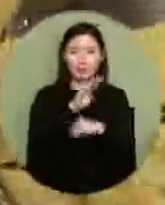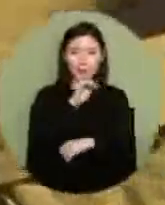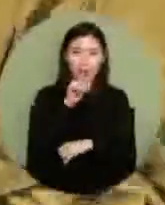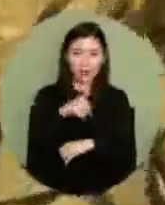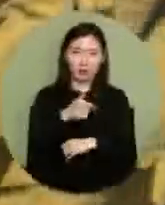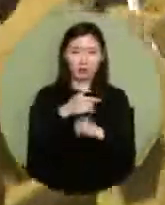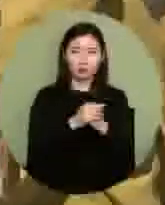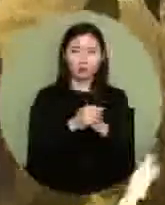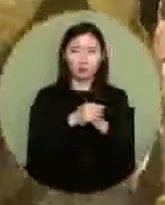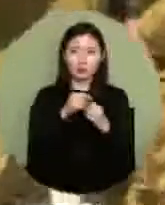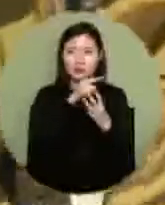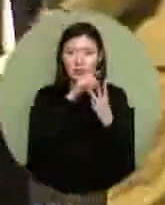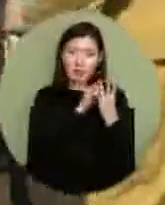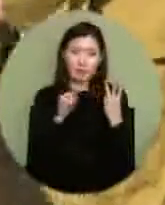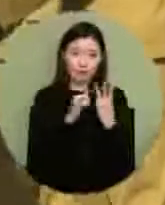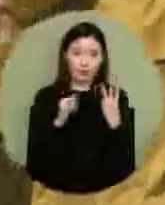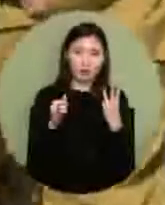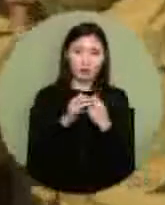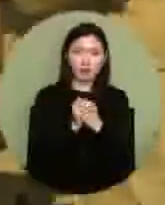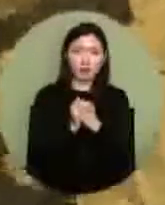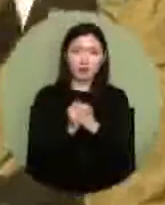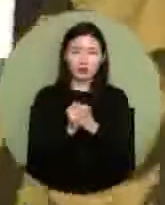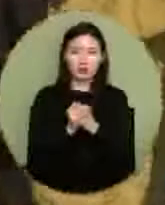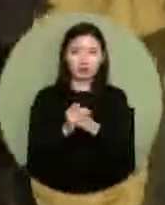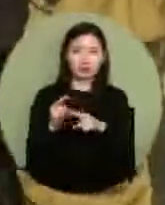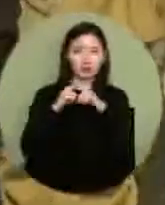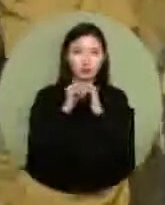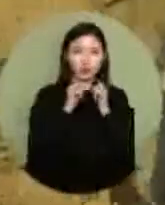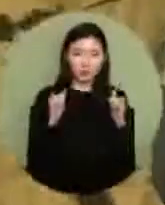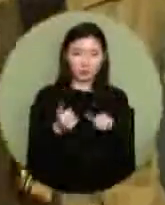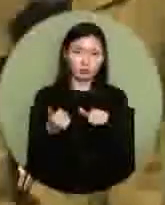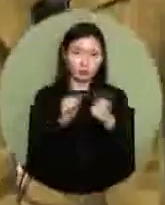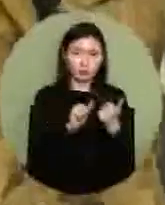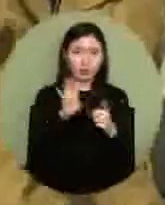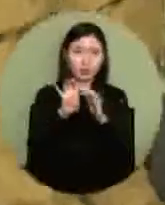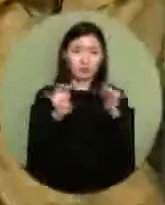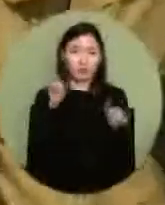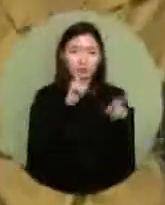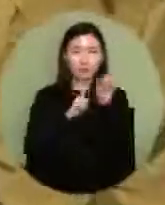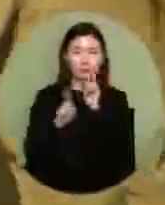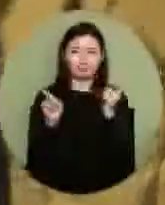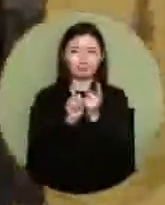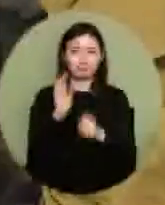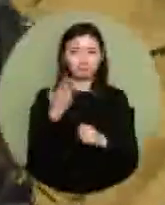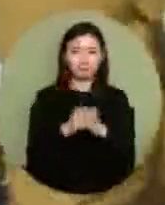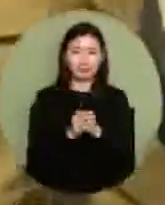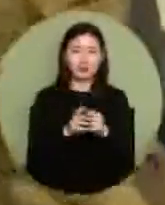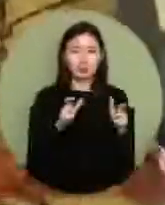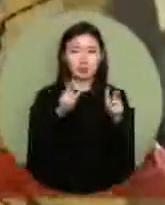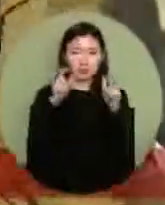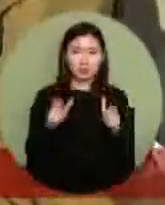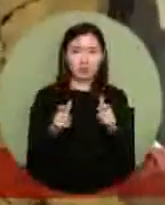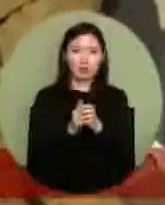이용화, 김진성 등 3명의 애국지사가 그 자리에서 숨지고 40여 명이 부상을 당했습니다.